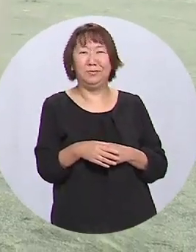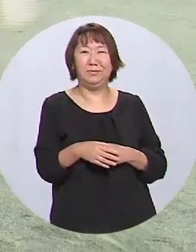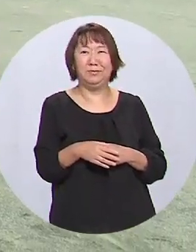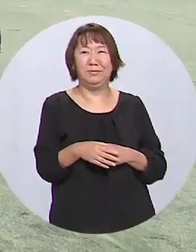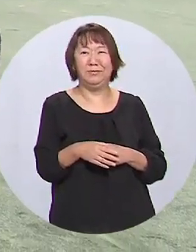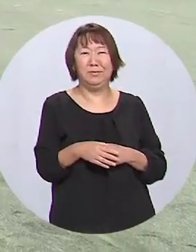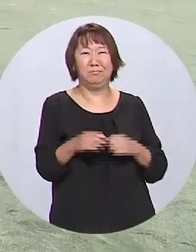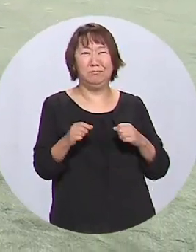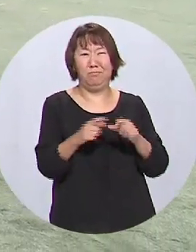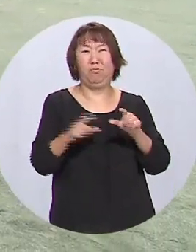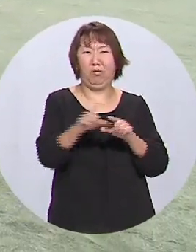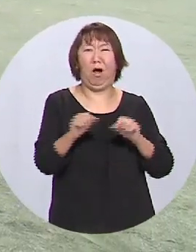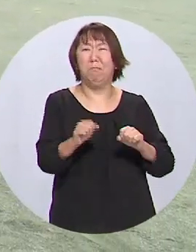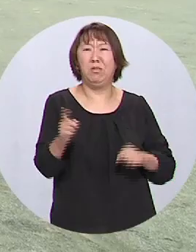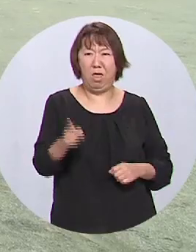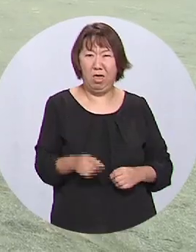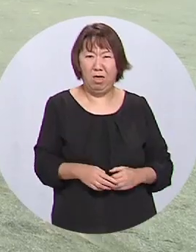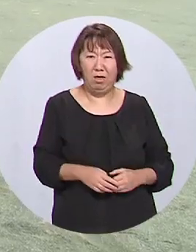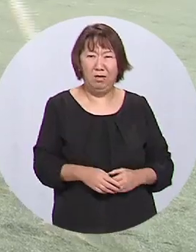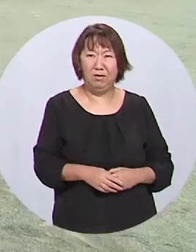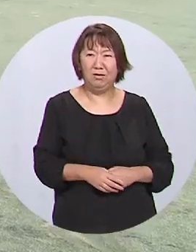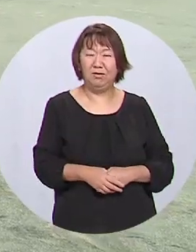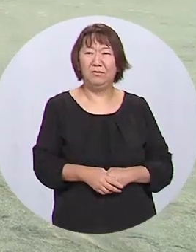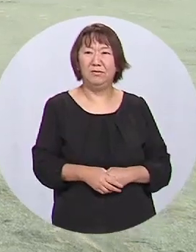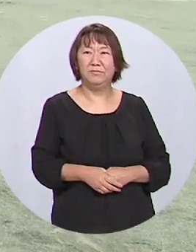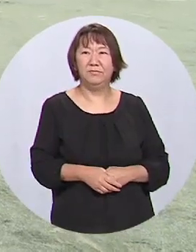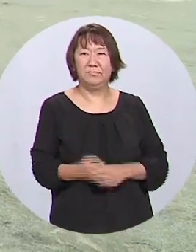張って。 しっかり 治れ。